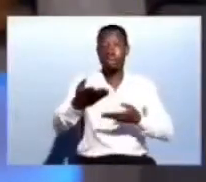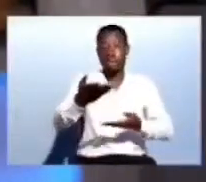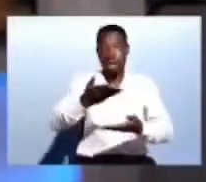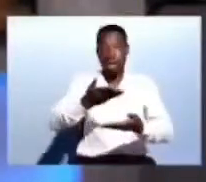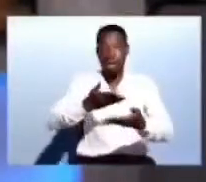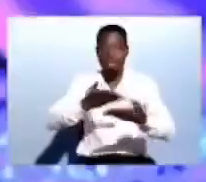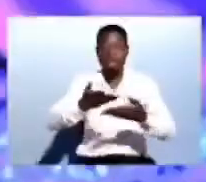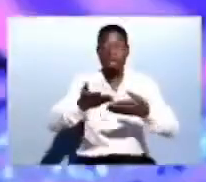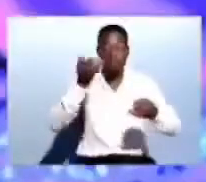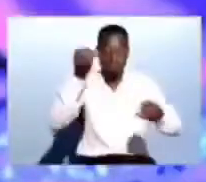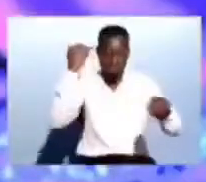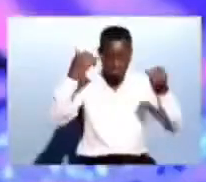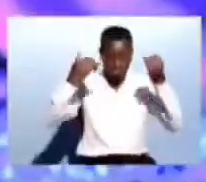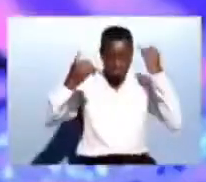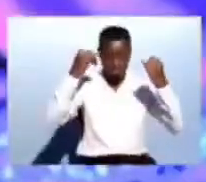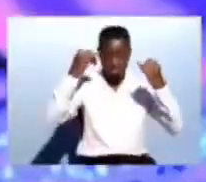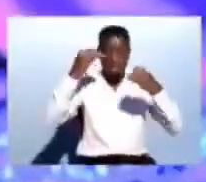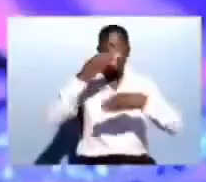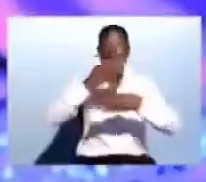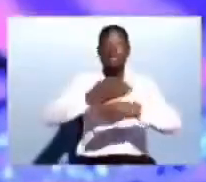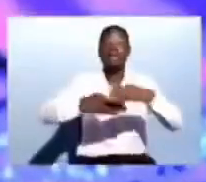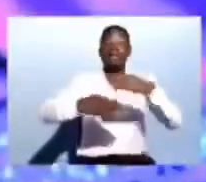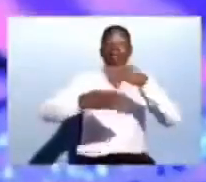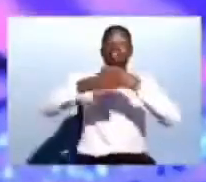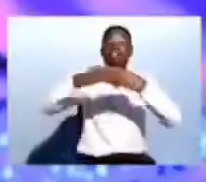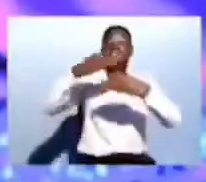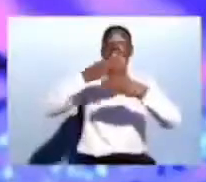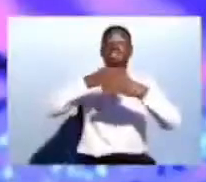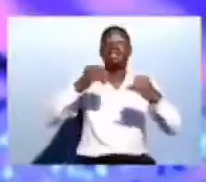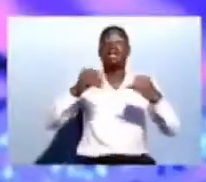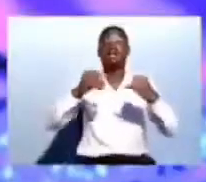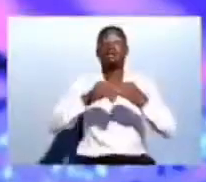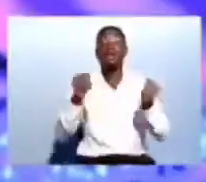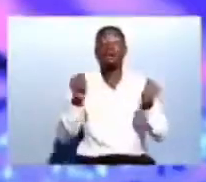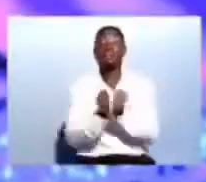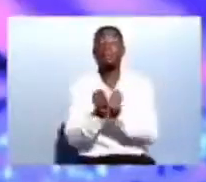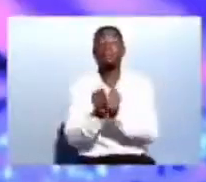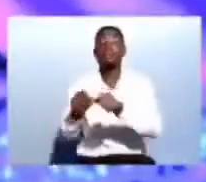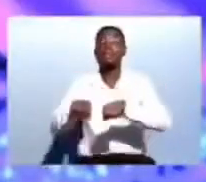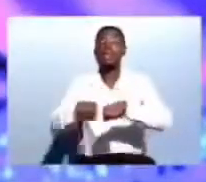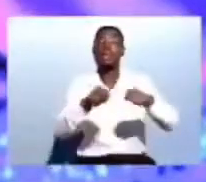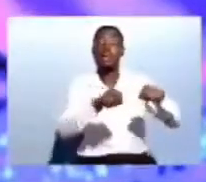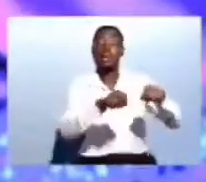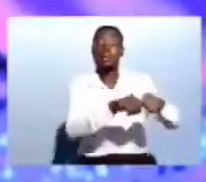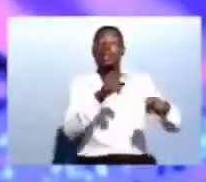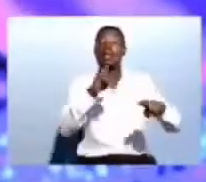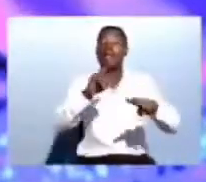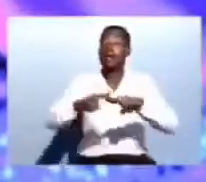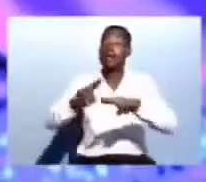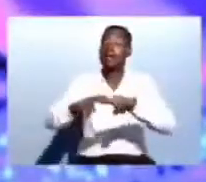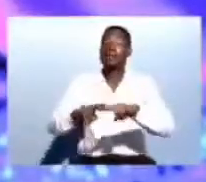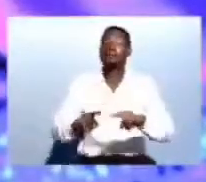Mashauri yanajenga ndoa. Kaeni mshauriane. Mambo yameharibika. Kaeni.